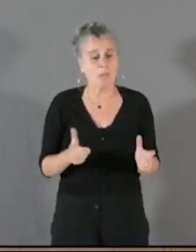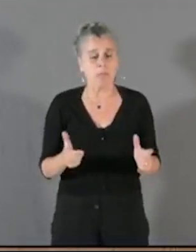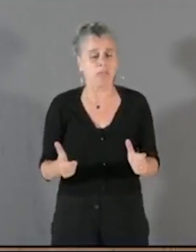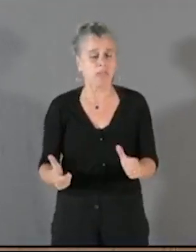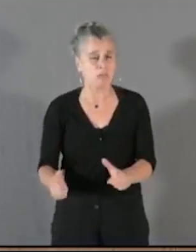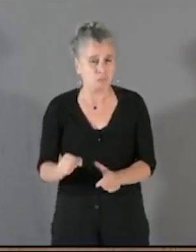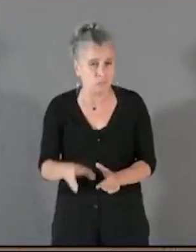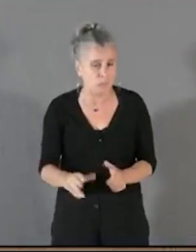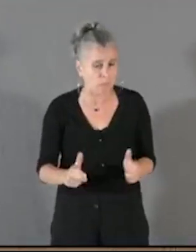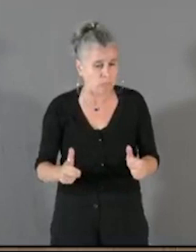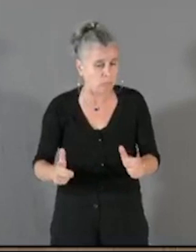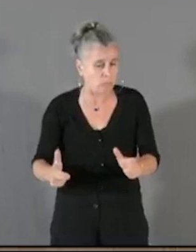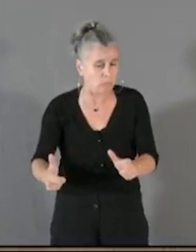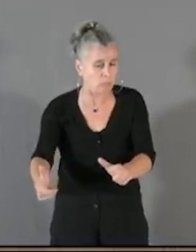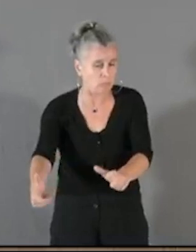détériorer, parce que